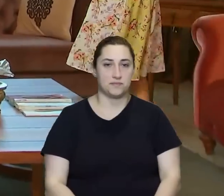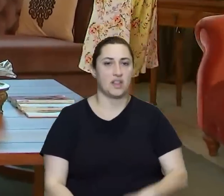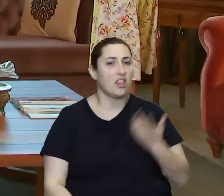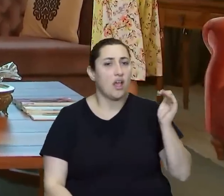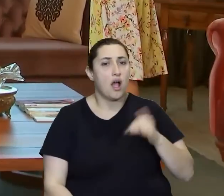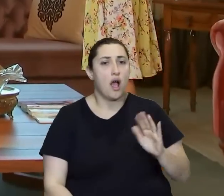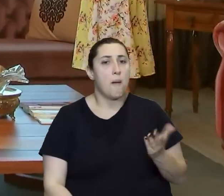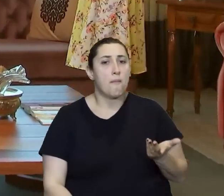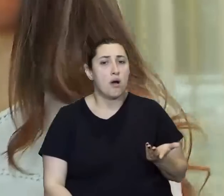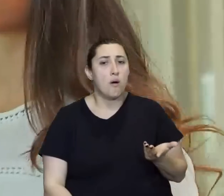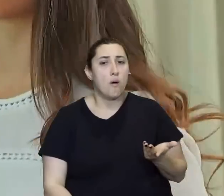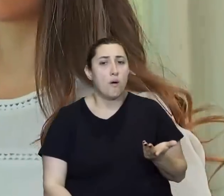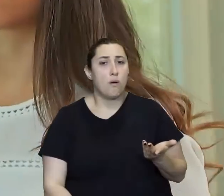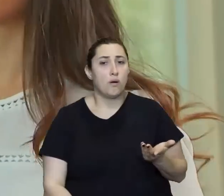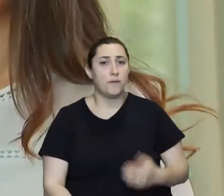Niye gelmiyorlar Ayşe?